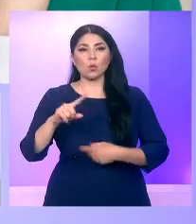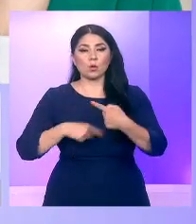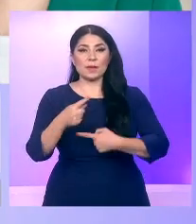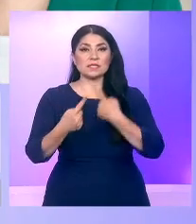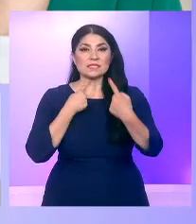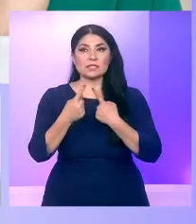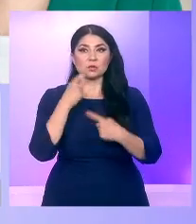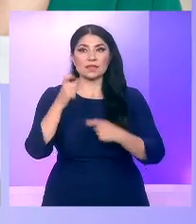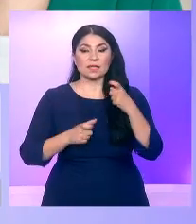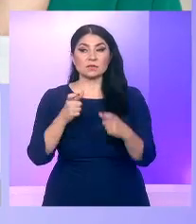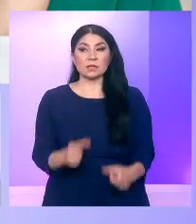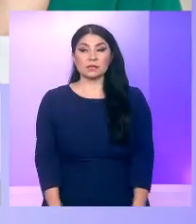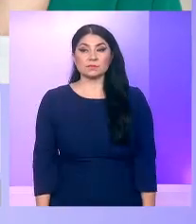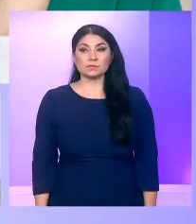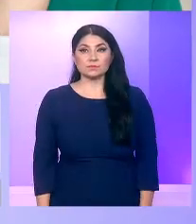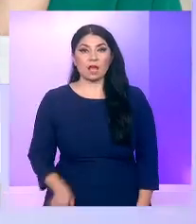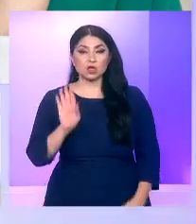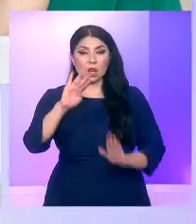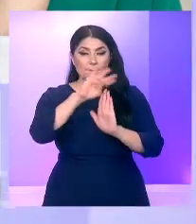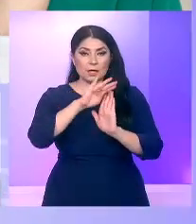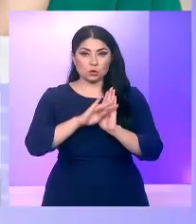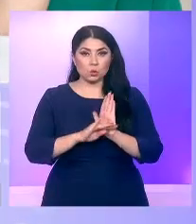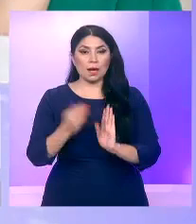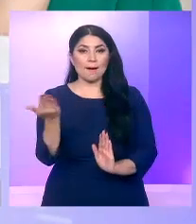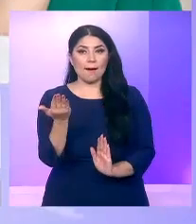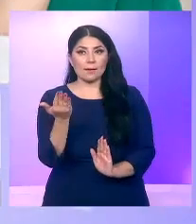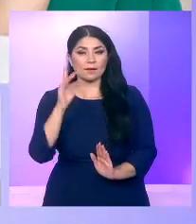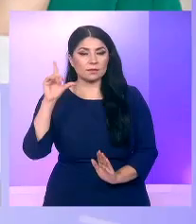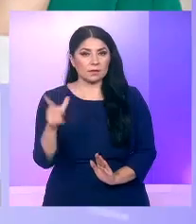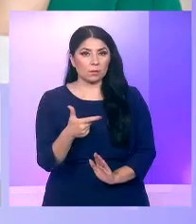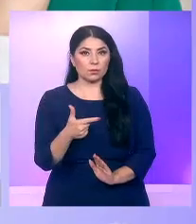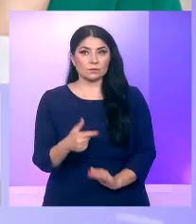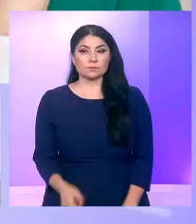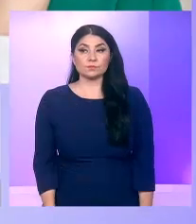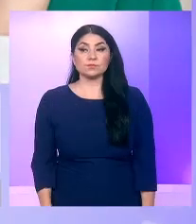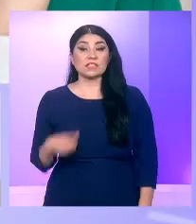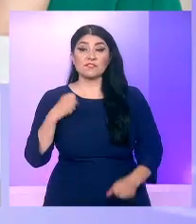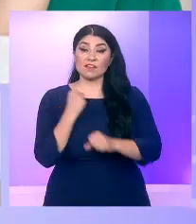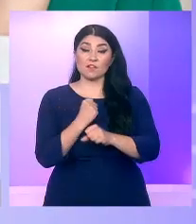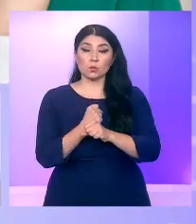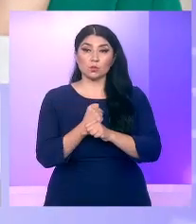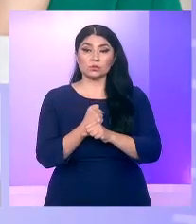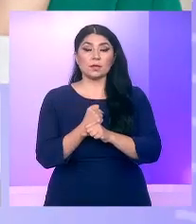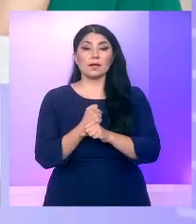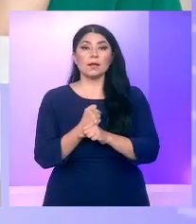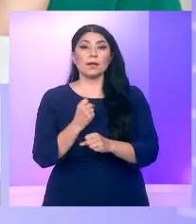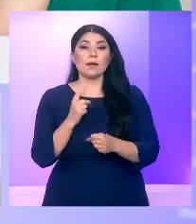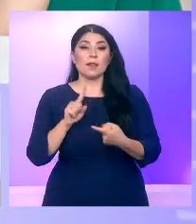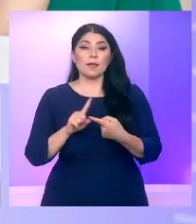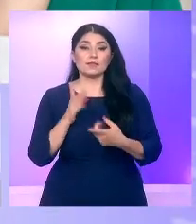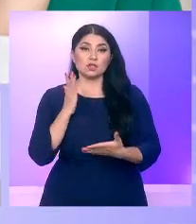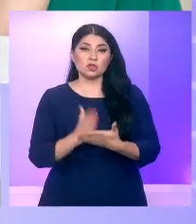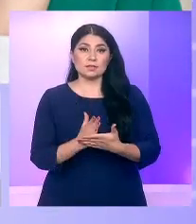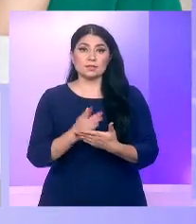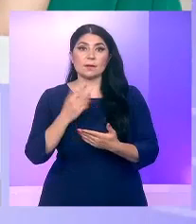discuta despre aceste măsuri care trebuie să fie luate asupra lor, o decizie